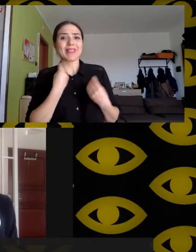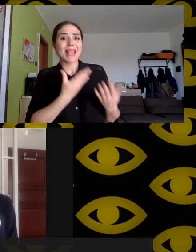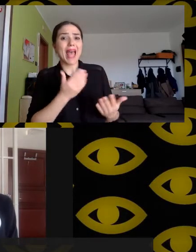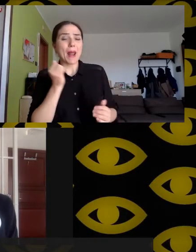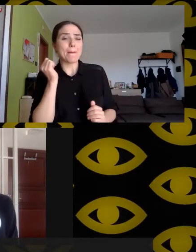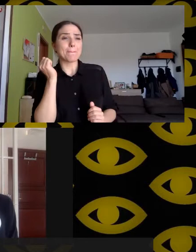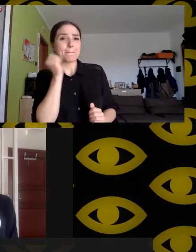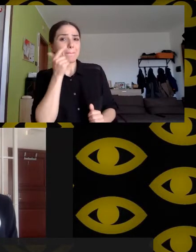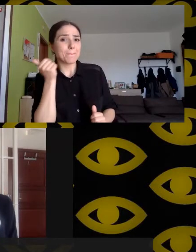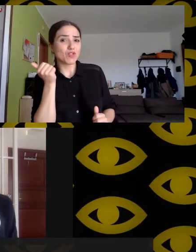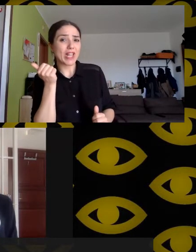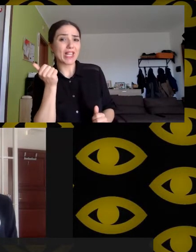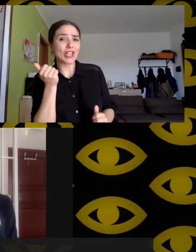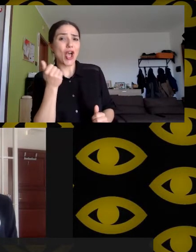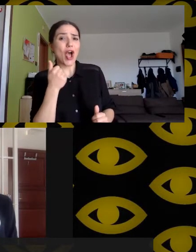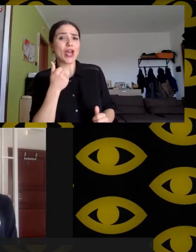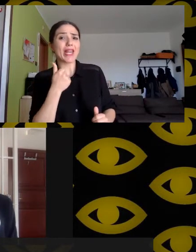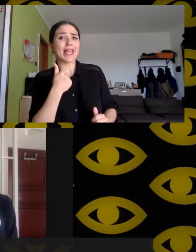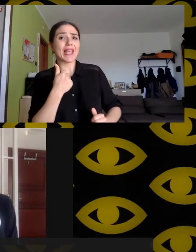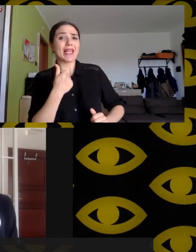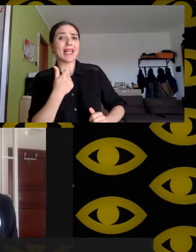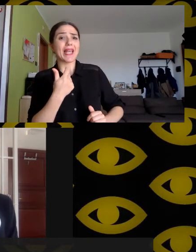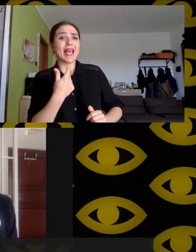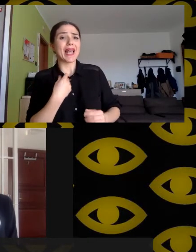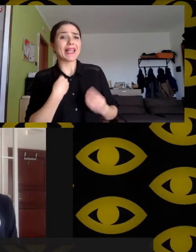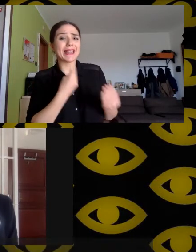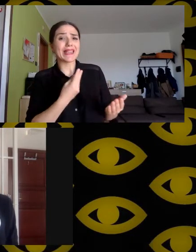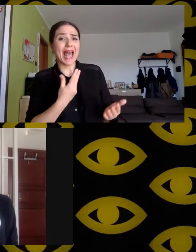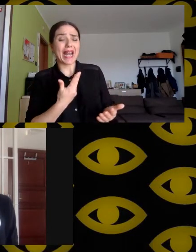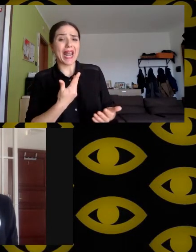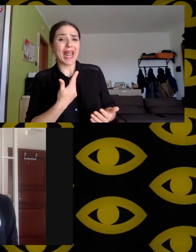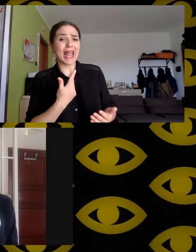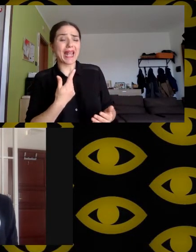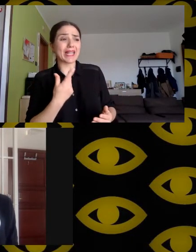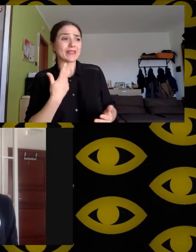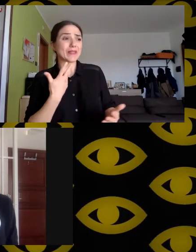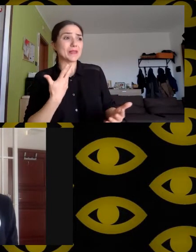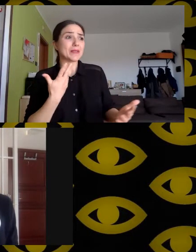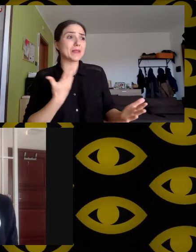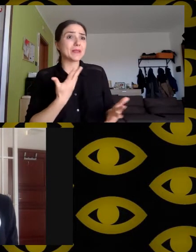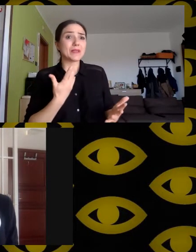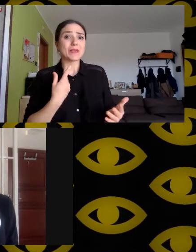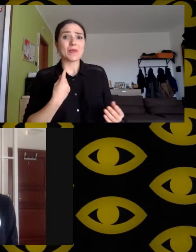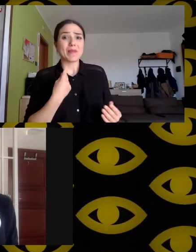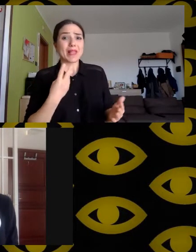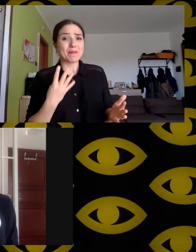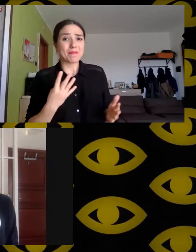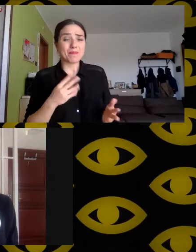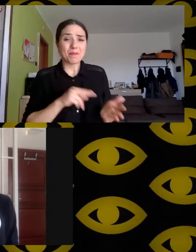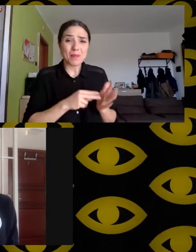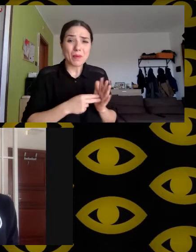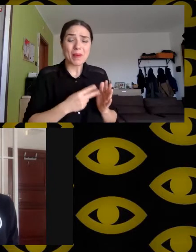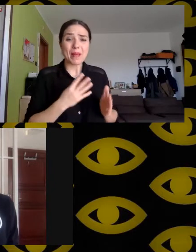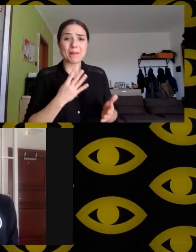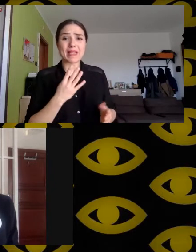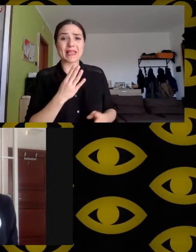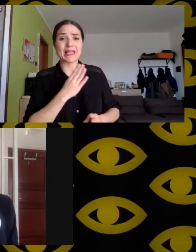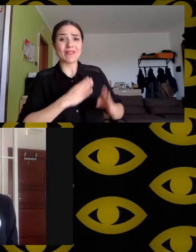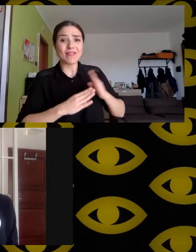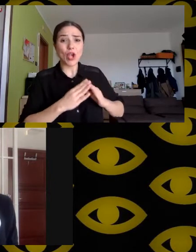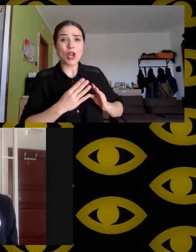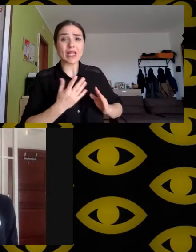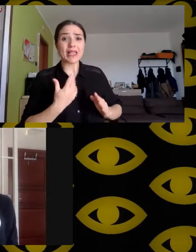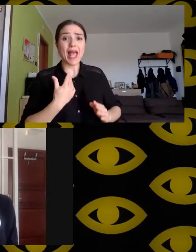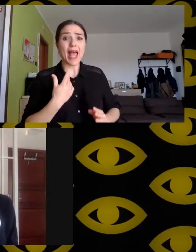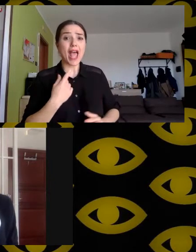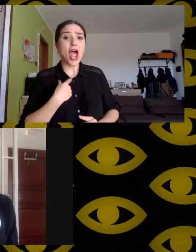loro che io non ero la ragazza distratta, un po' stupidotta che tutti descrivevano, ma io realmente non vedevo le cose